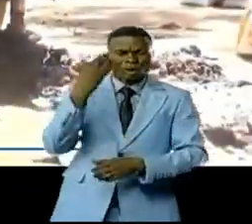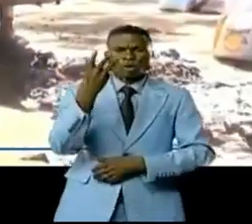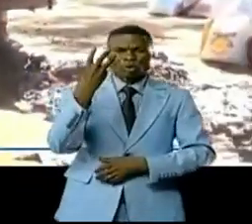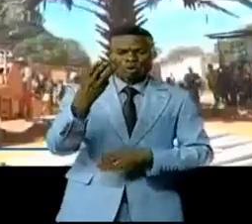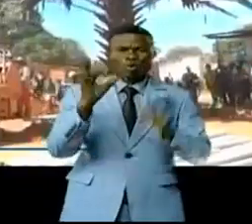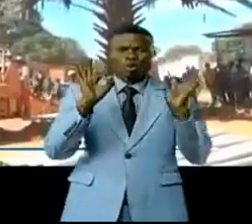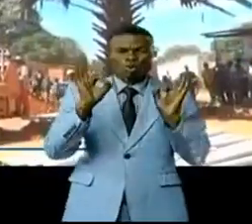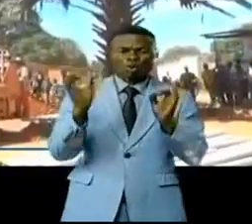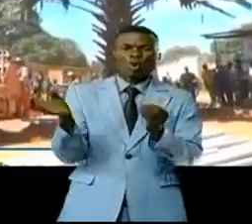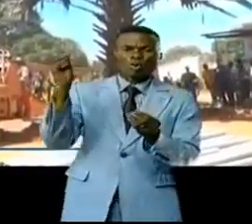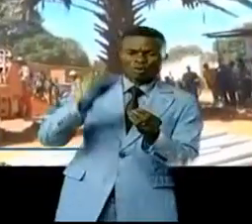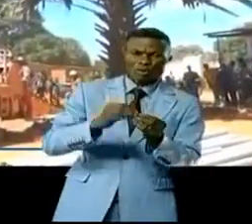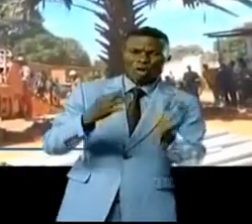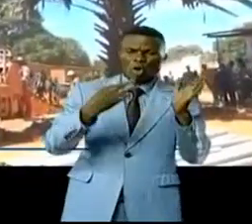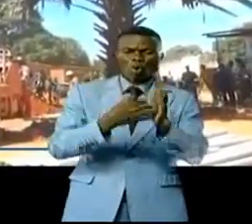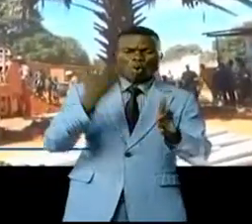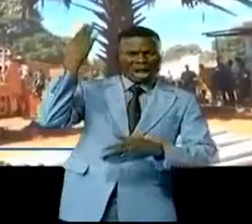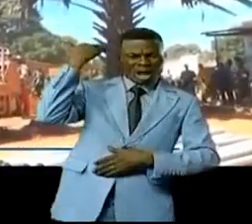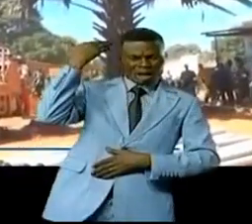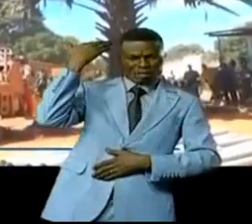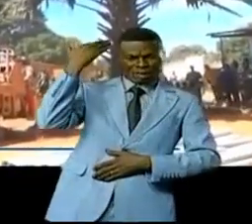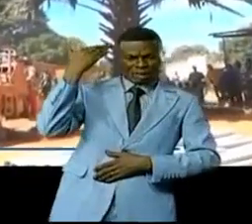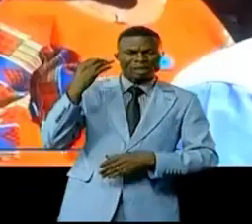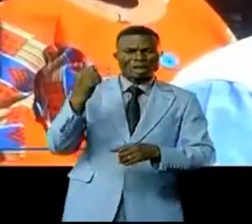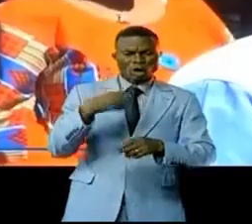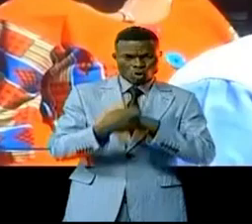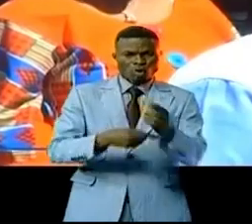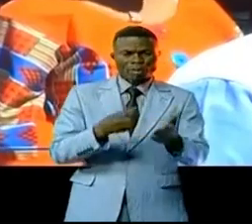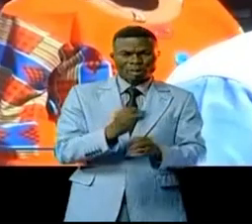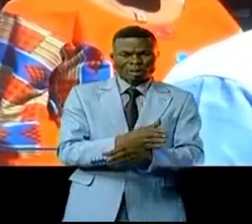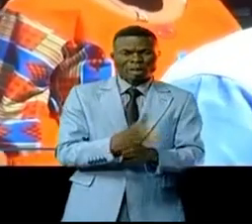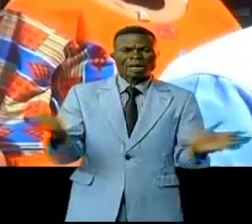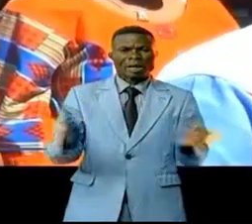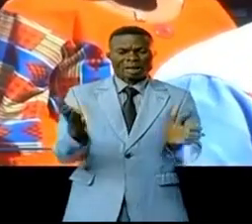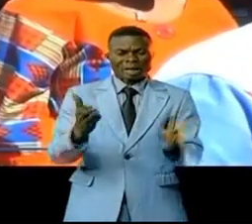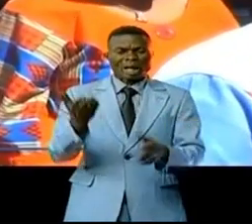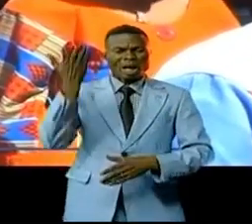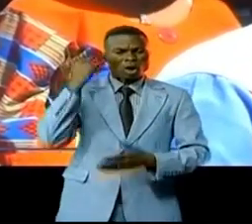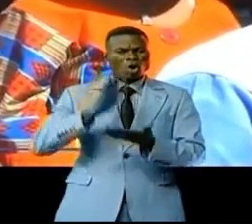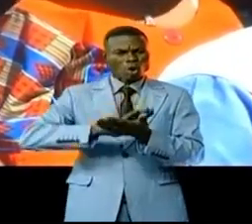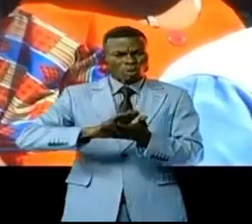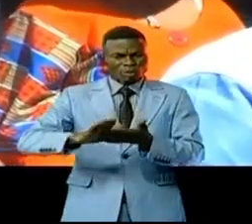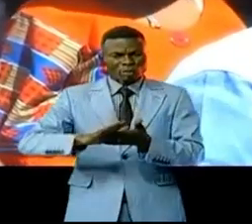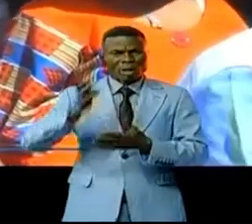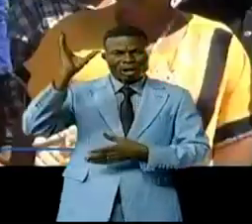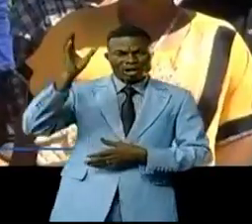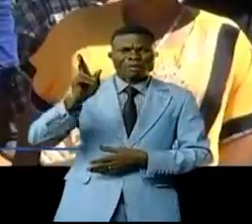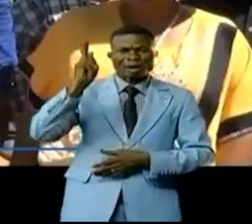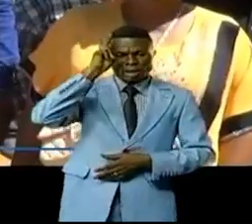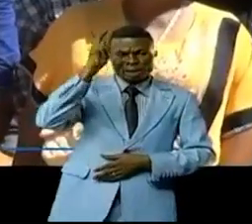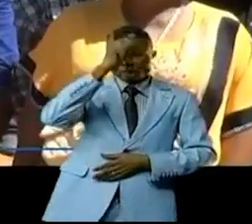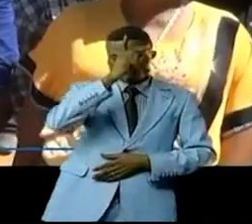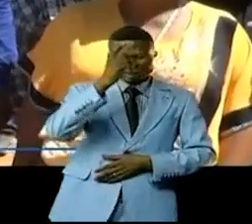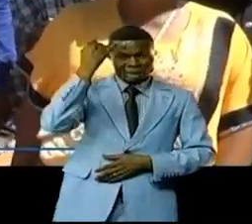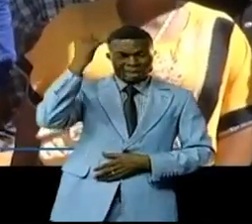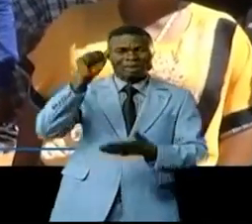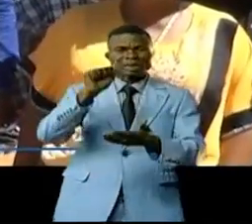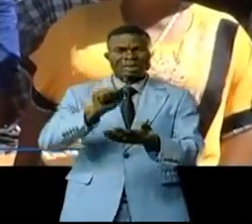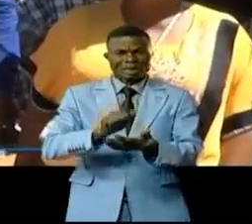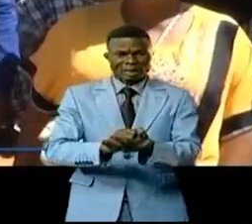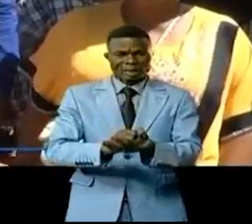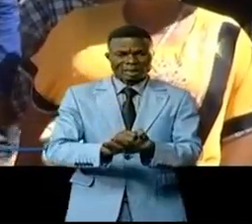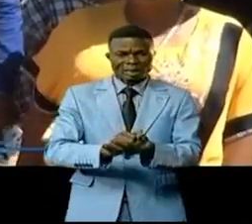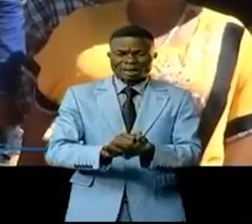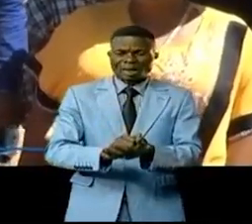vont s'ajouter aux 8 autres déjà opérationnels pour renforcer la desserte en eau potable au village Katanga. Ces initiatives les